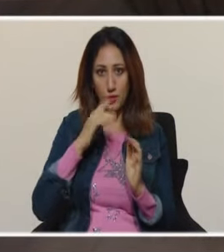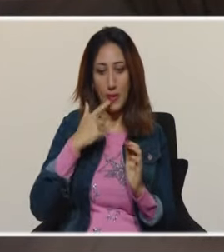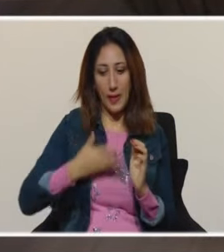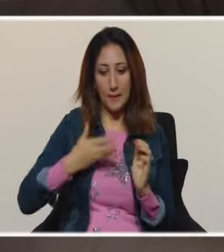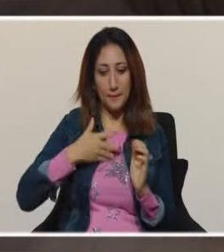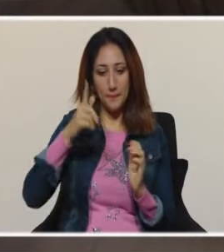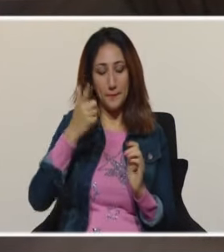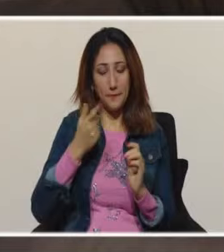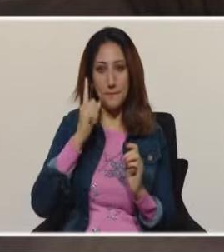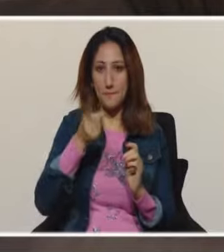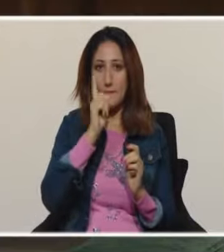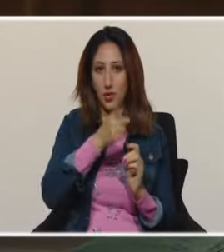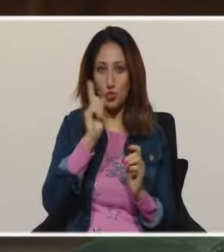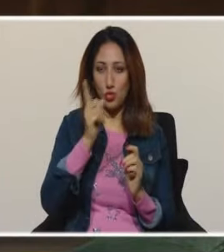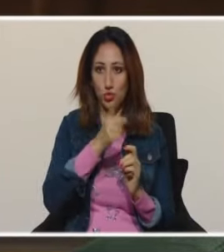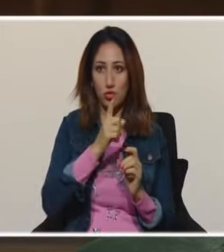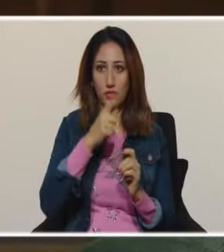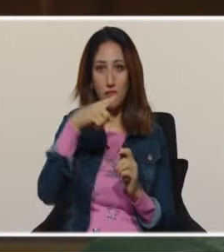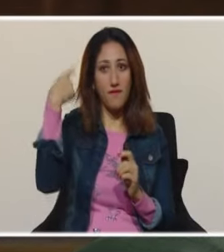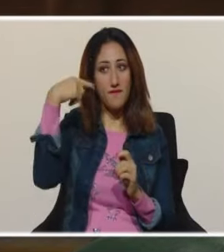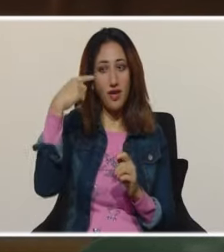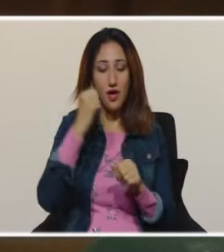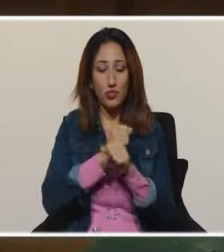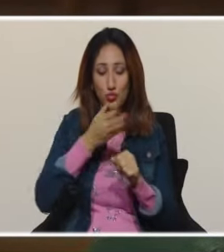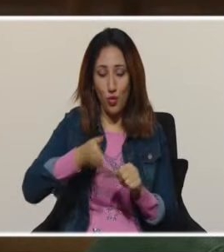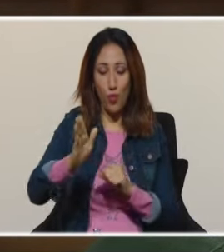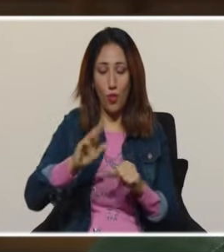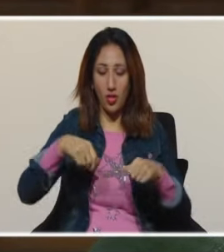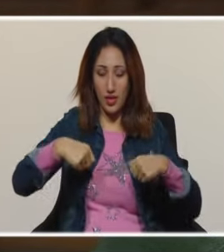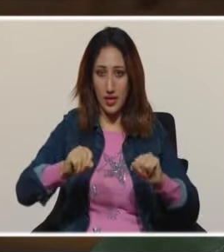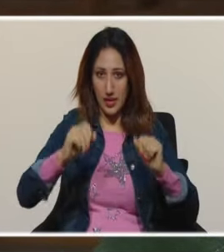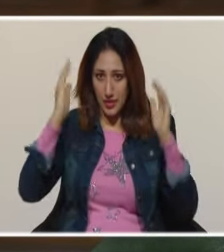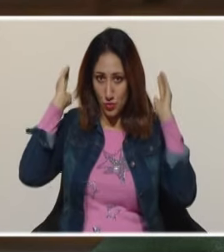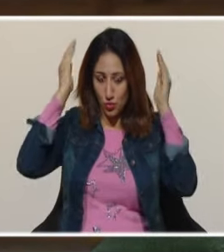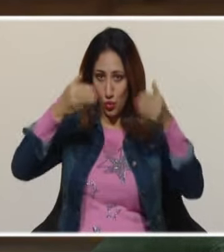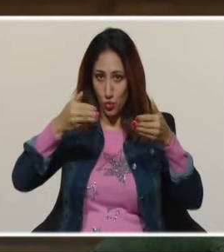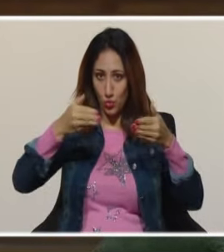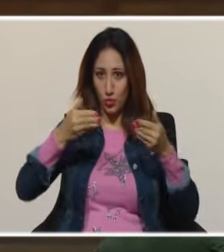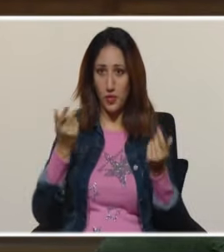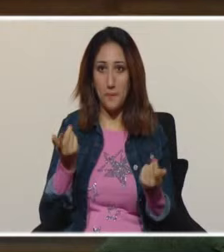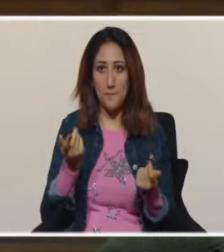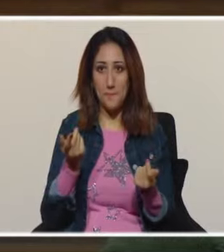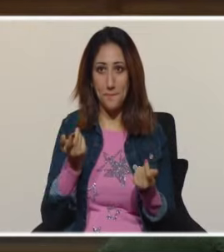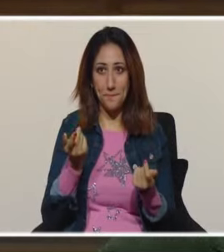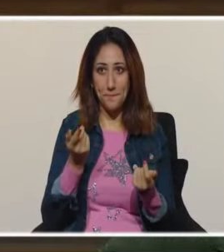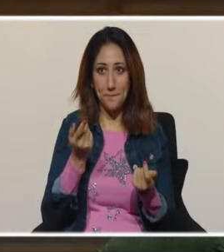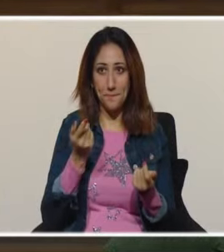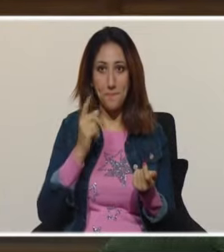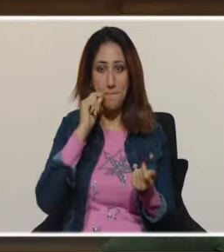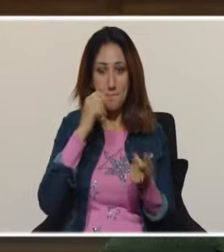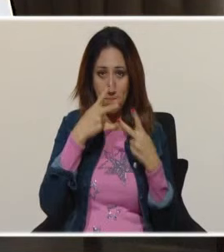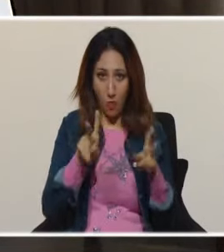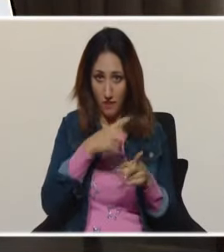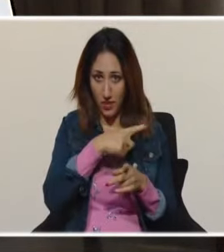سنه؟ 11 سنه. ايه اللي خلاكي بقى تفكري انك انت تسوقي التوك توك، وازاي اقنعتي بابا ان يخليكي تسوقي التوك توك؟ انت كنت